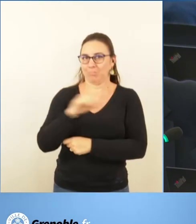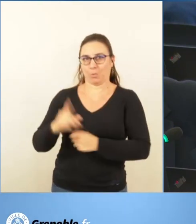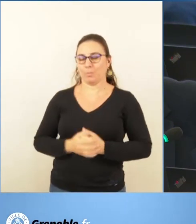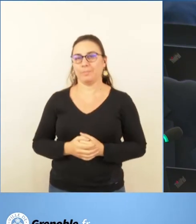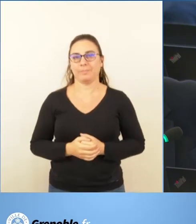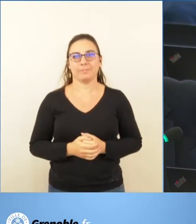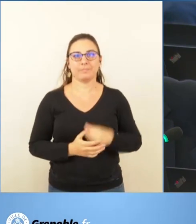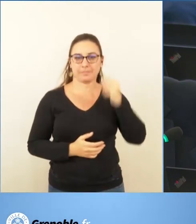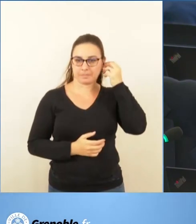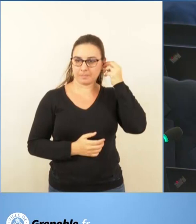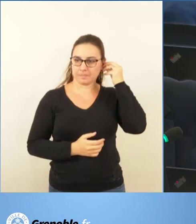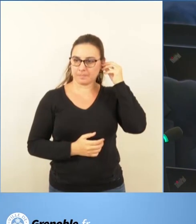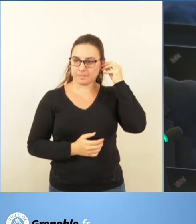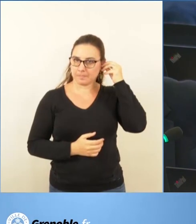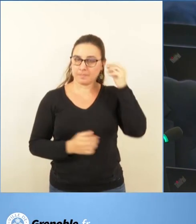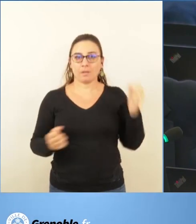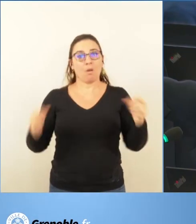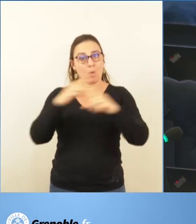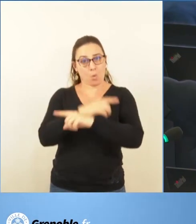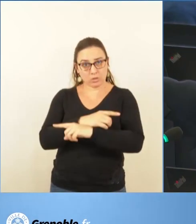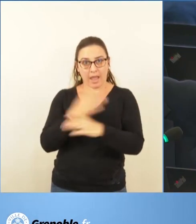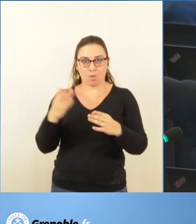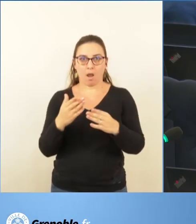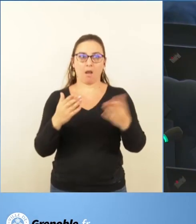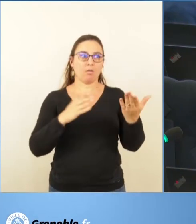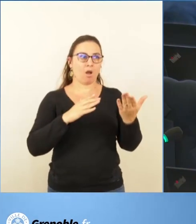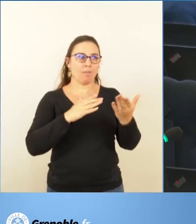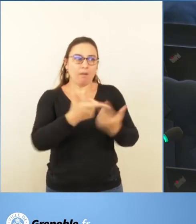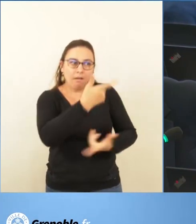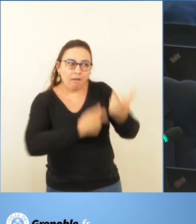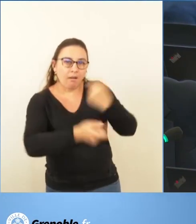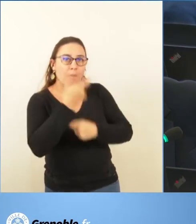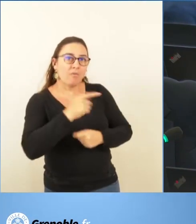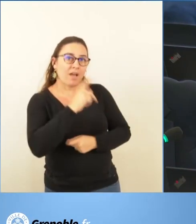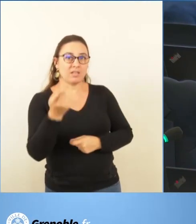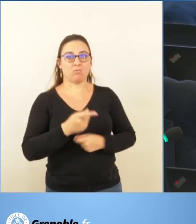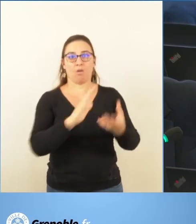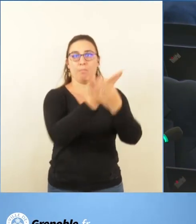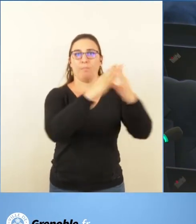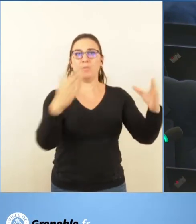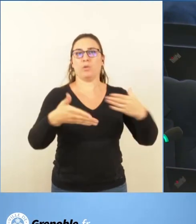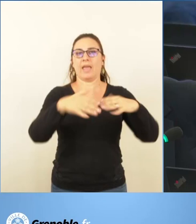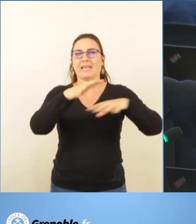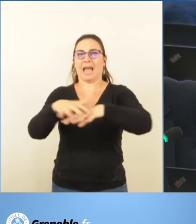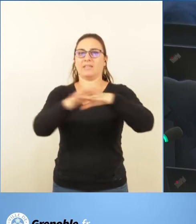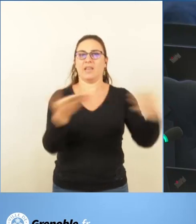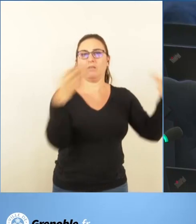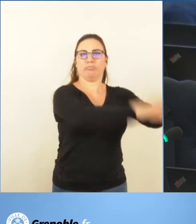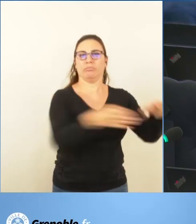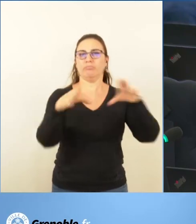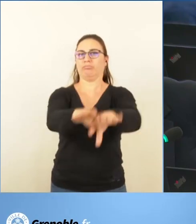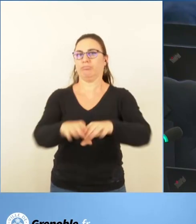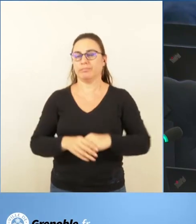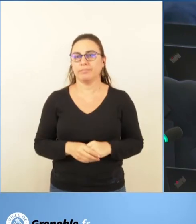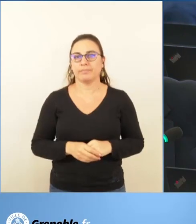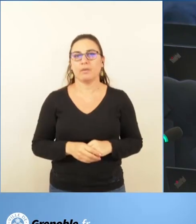ces équipements plutôt que de faciliter l'accès vous avez supprimé deux bibliothèques de proximité dans des quartiers vous